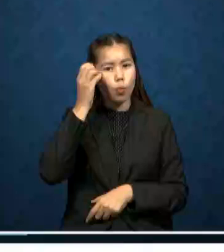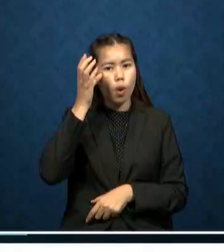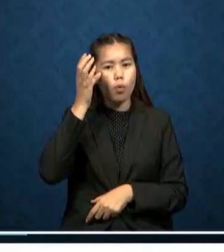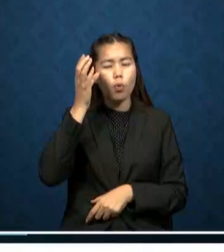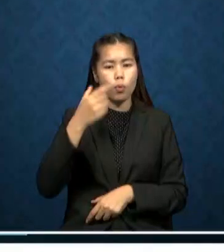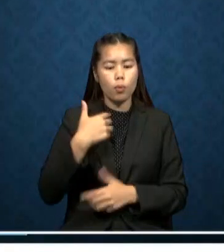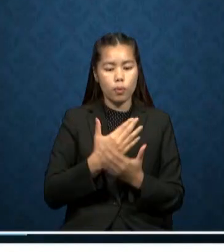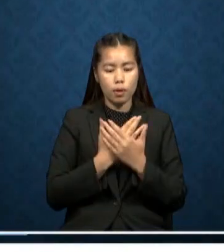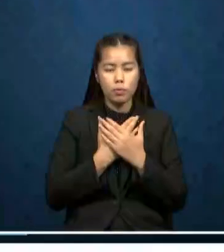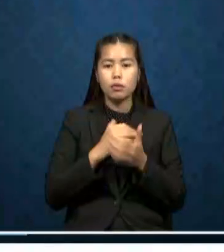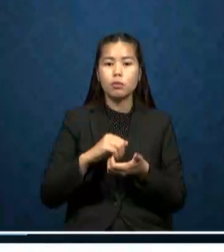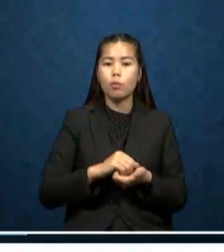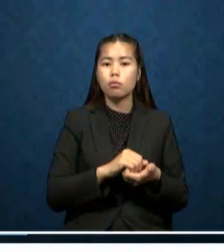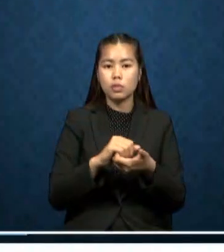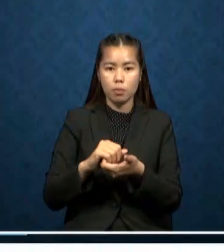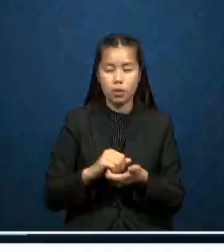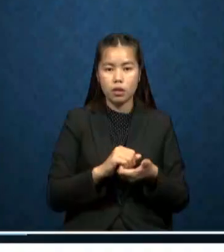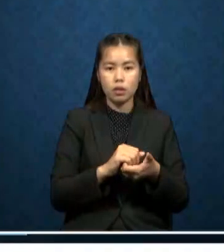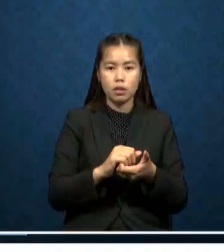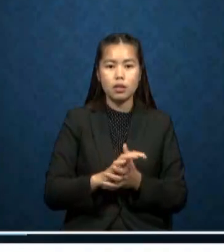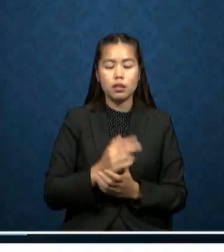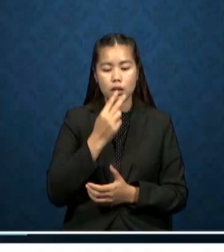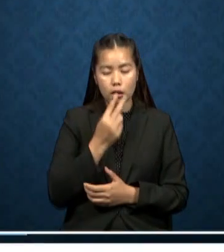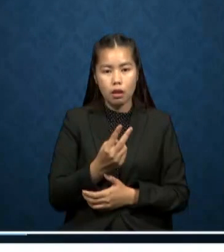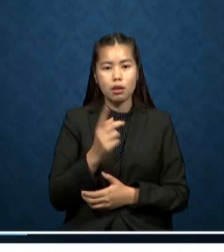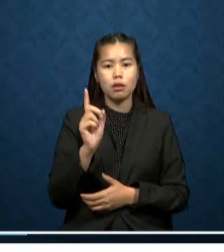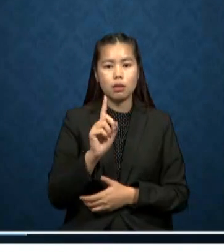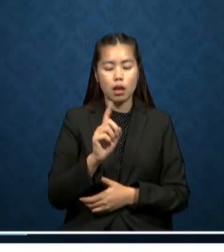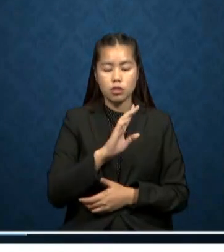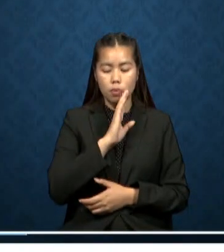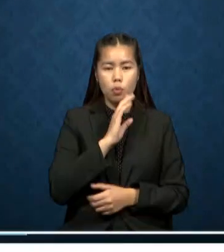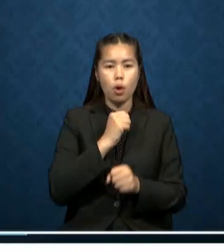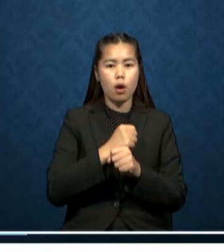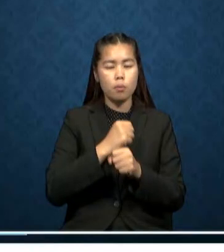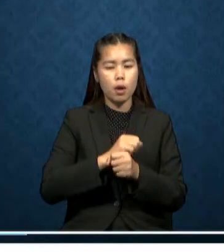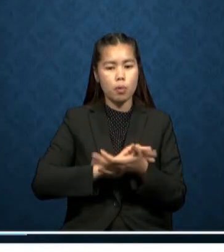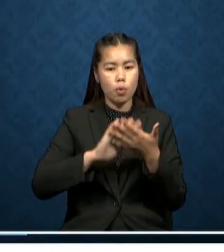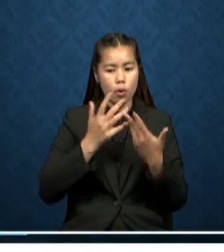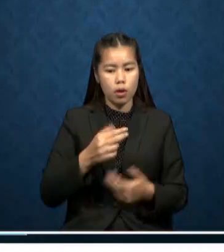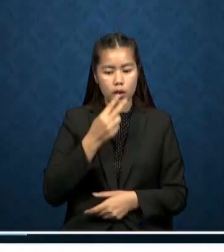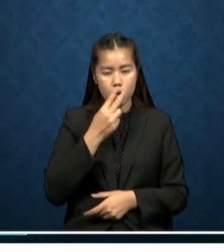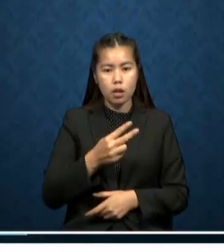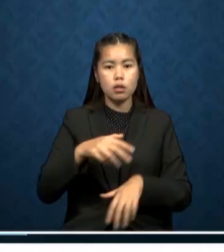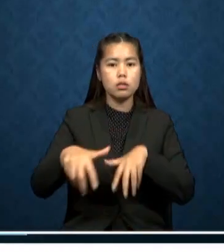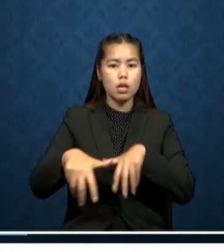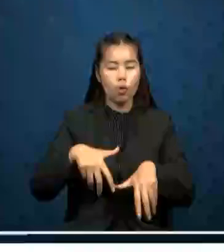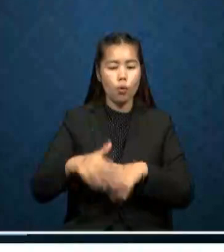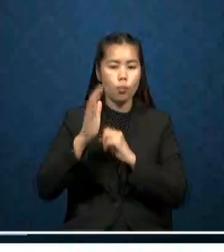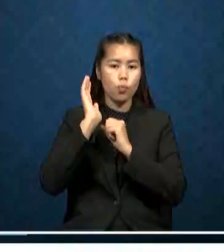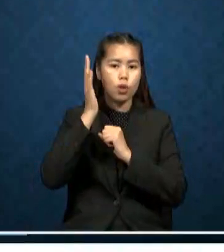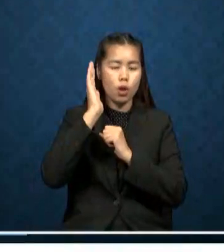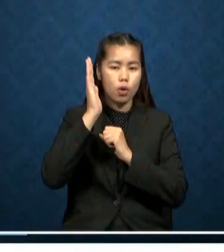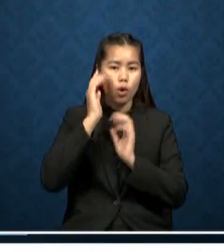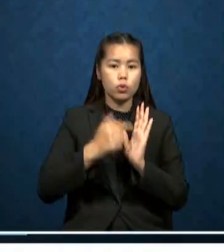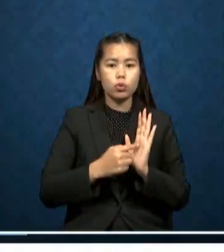สามัคคีดังนั้นผลที่ตามมาคือสิ่งที่คณะทำงานจะได้ส่งต่อให้แก่สังคมคือวิทยากรต้นแบบและหลัก